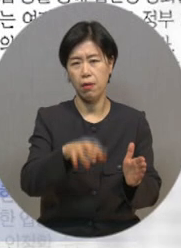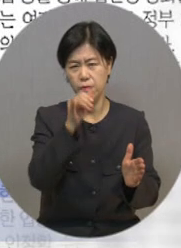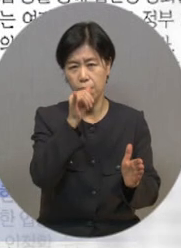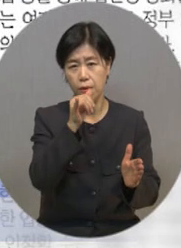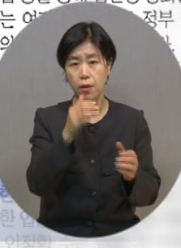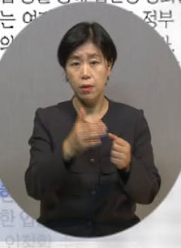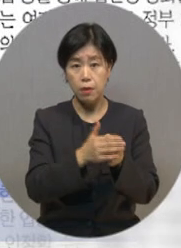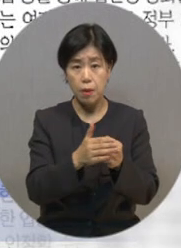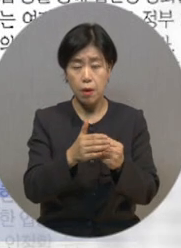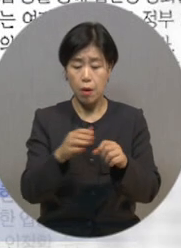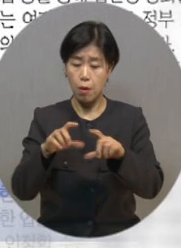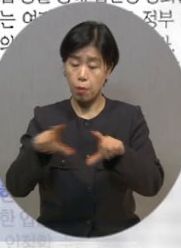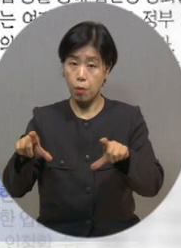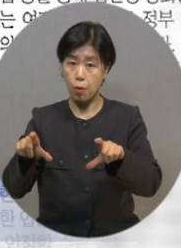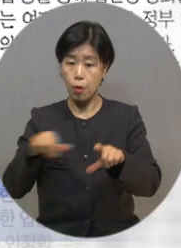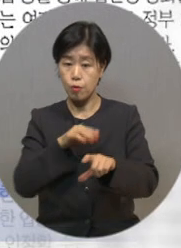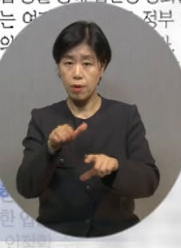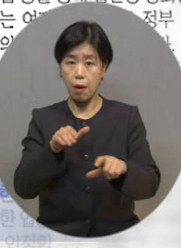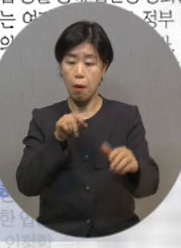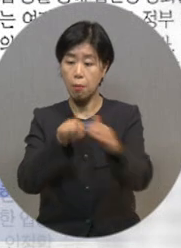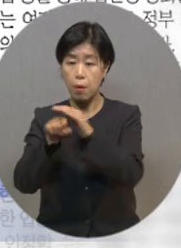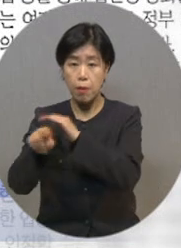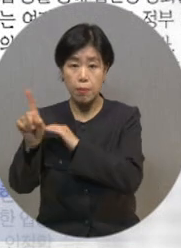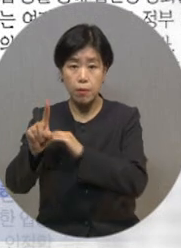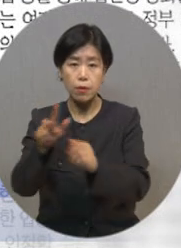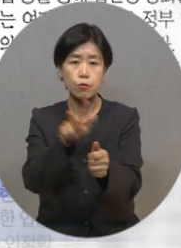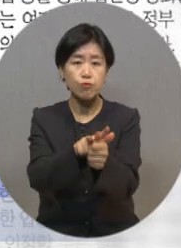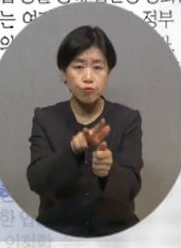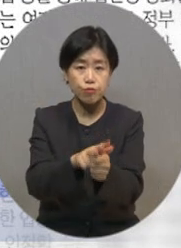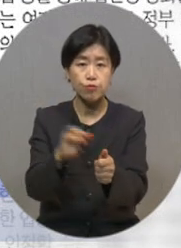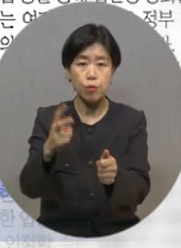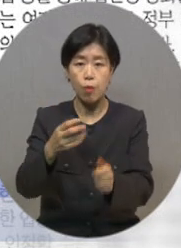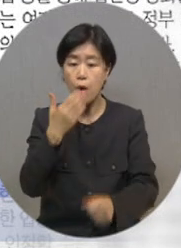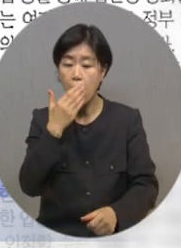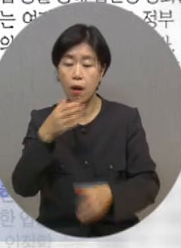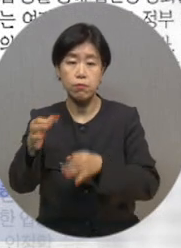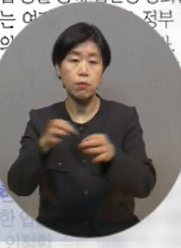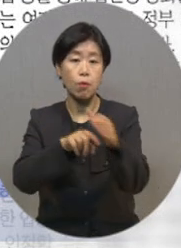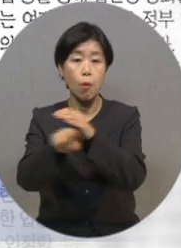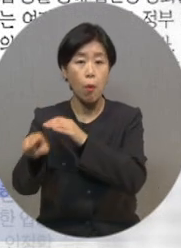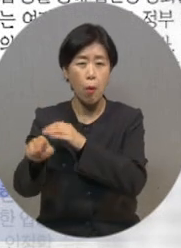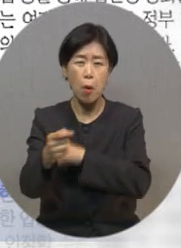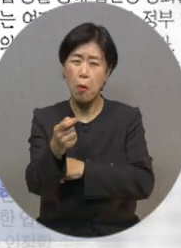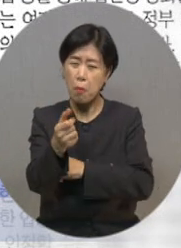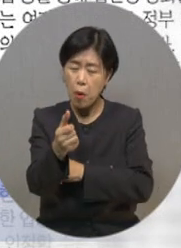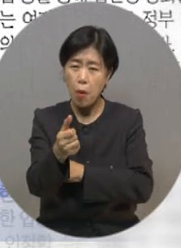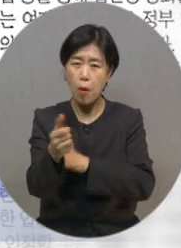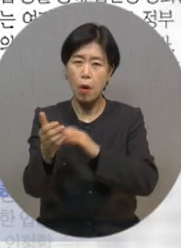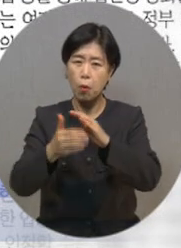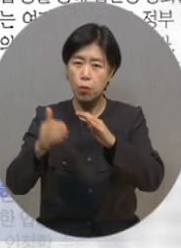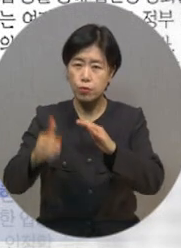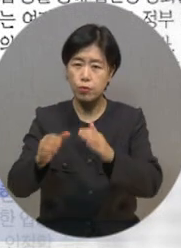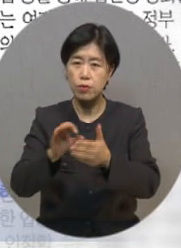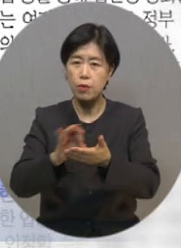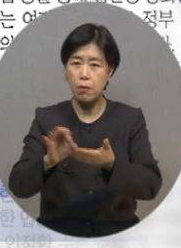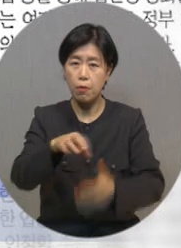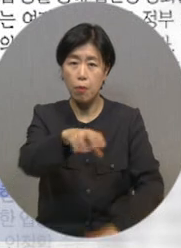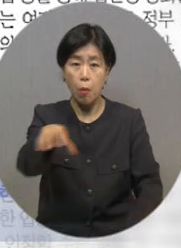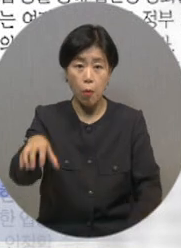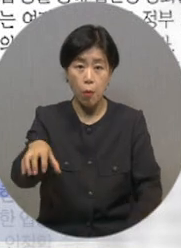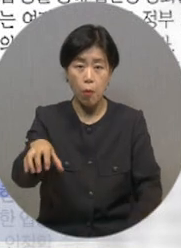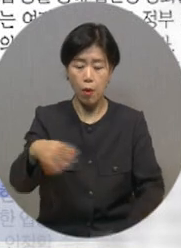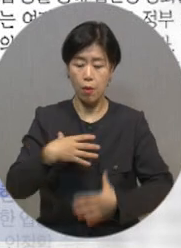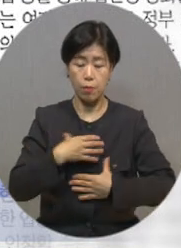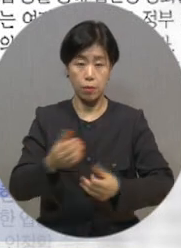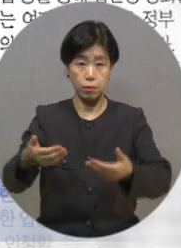일상에서 우리가 쉽게 마주하는 슈퍼마켓과 음식점 등이 소규모 공중 이용 시설에서는 편의